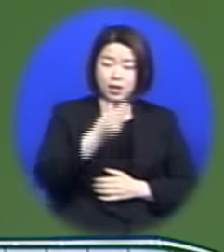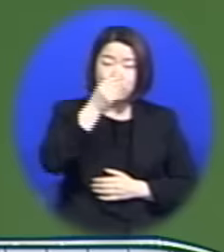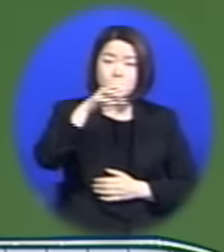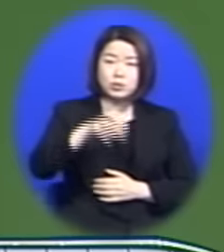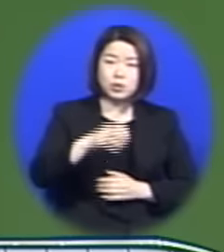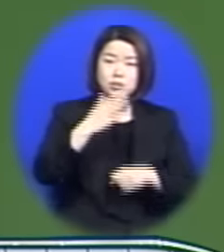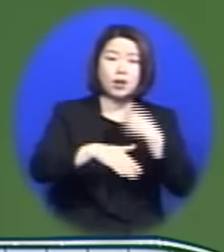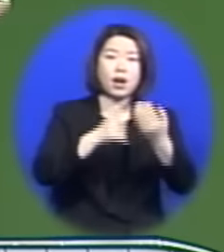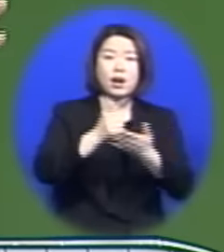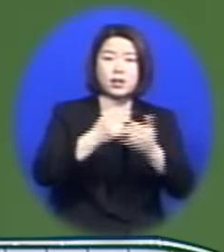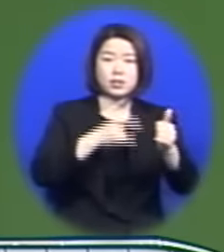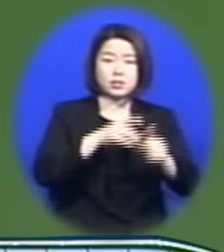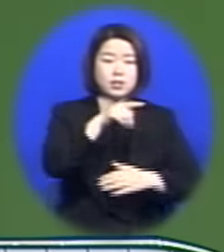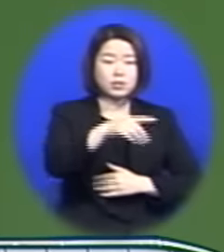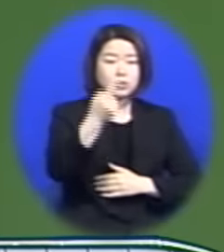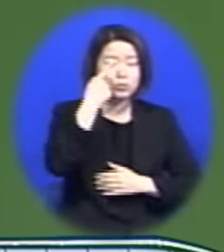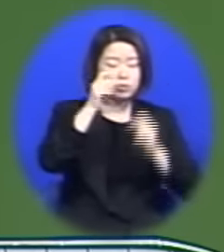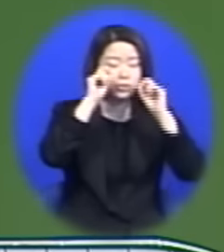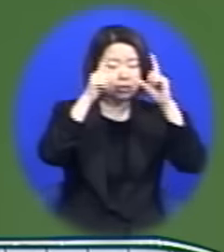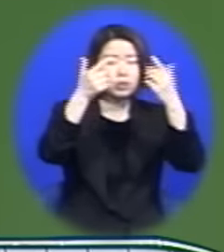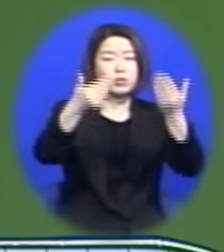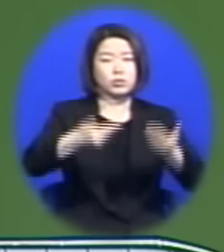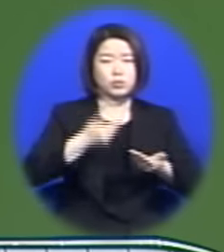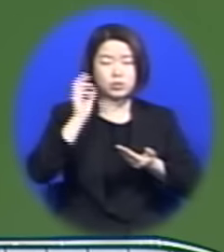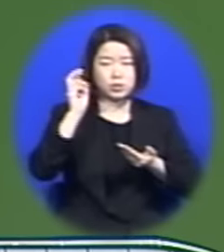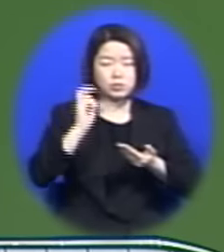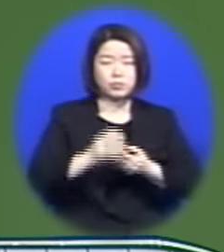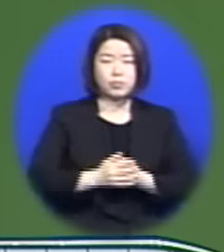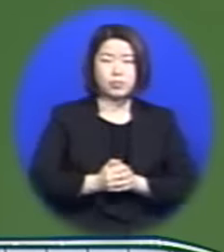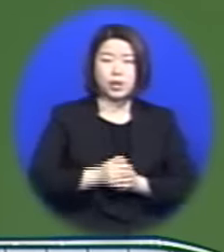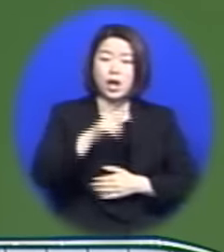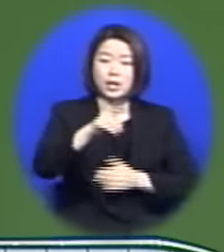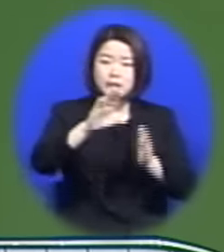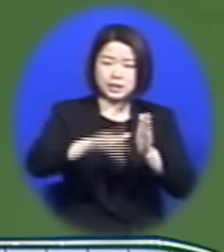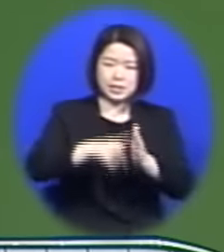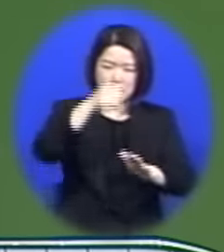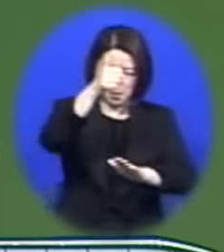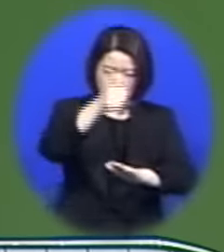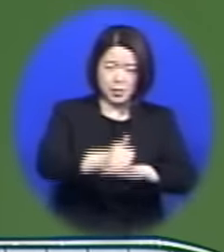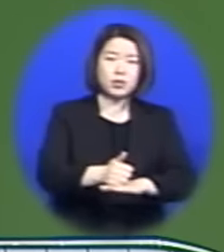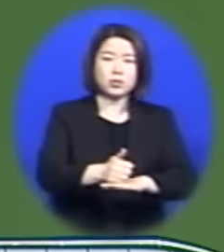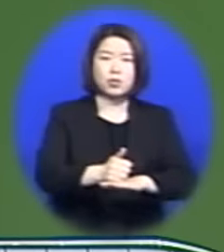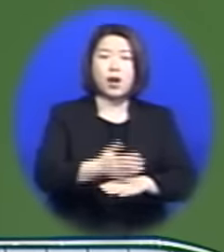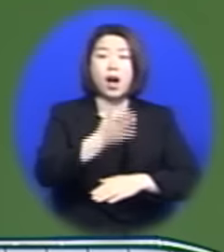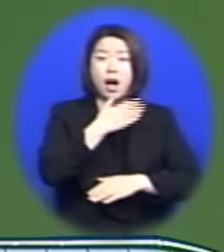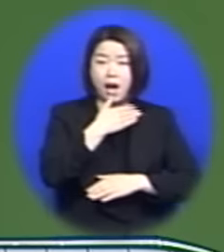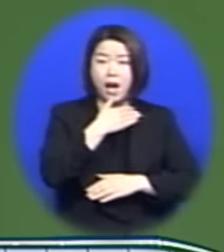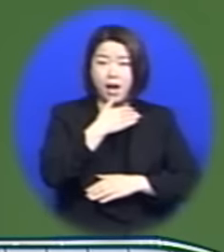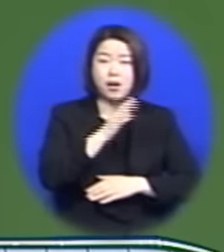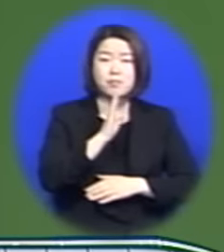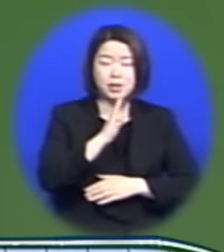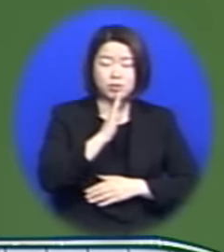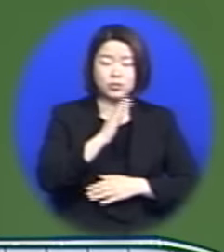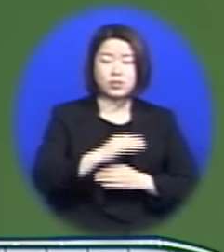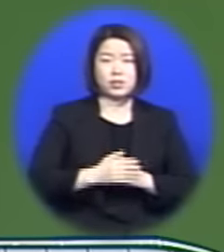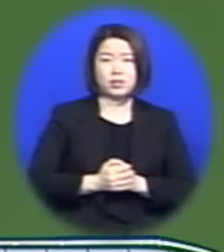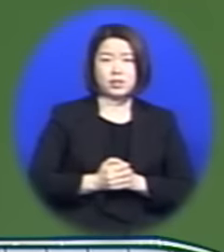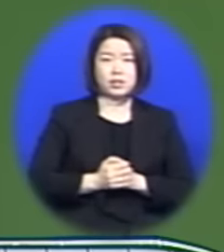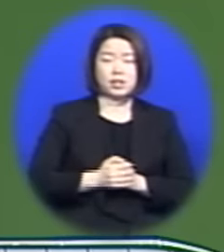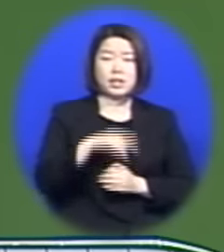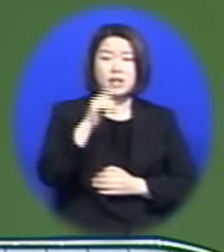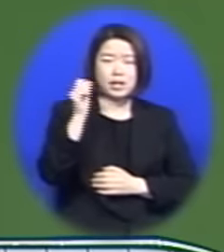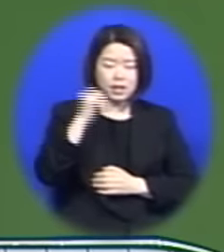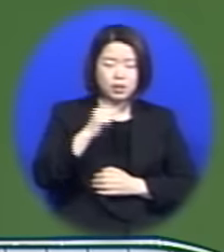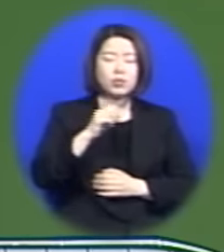하나님께서 그 눈을 열어 주시는 것 그때 비로소 아 그렇구나 하고